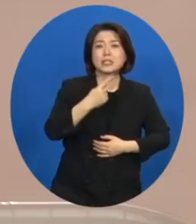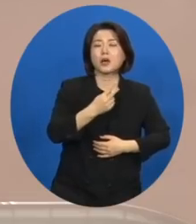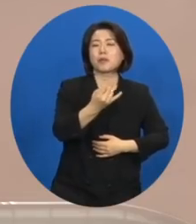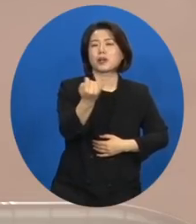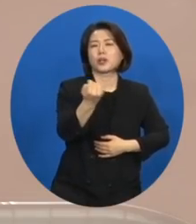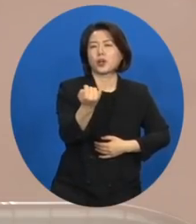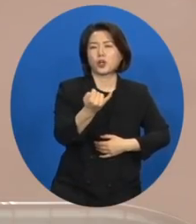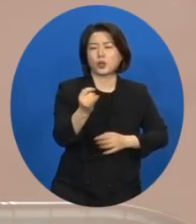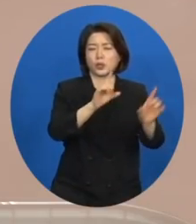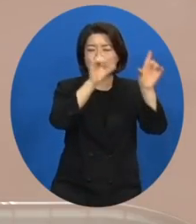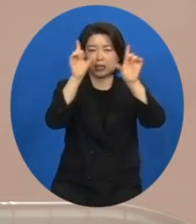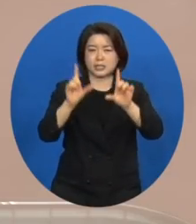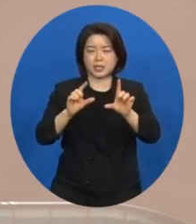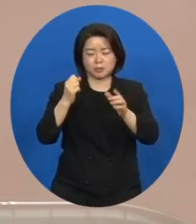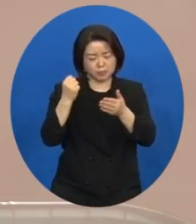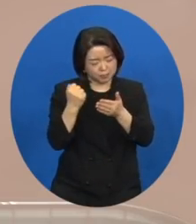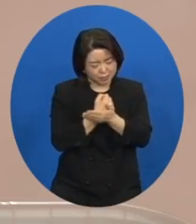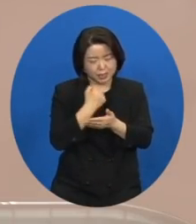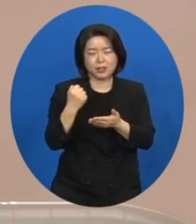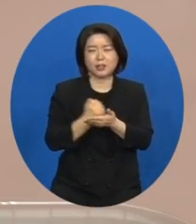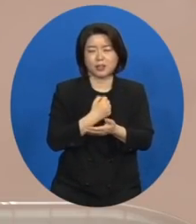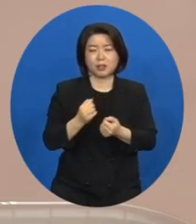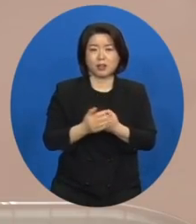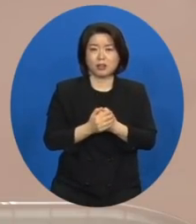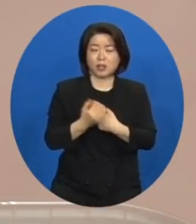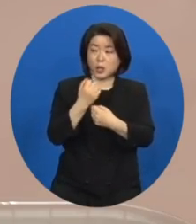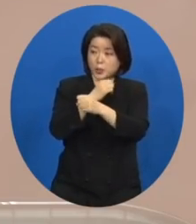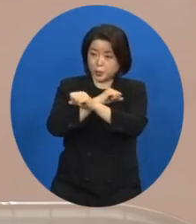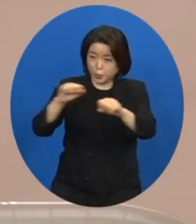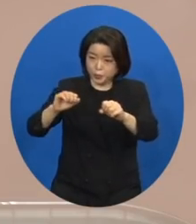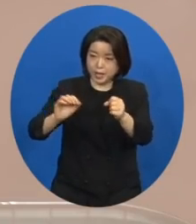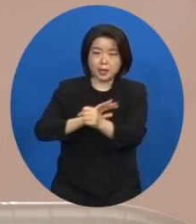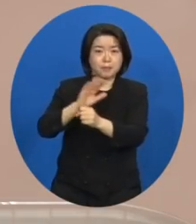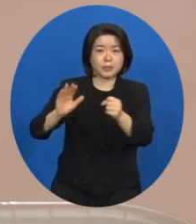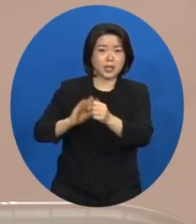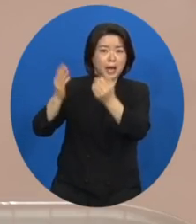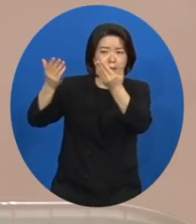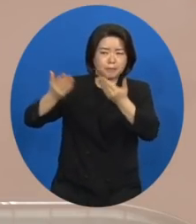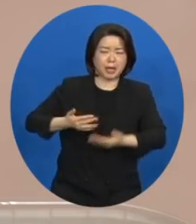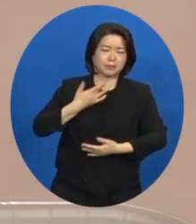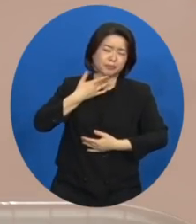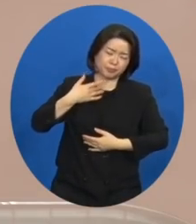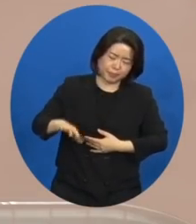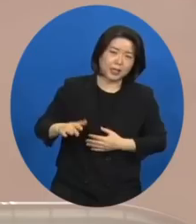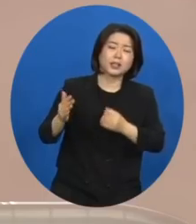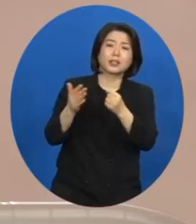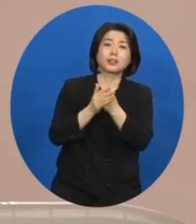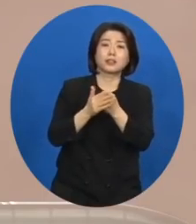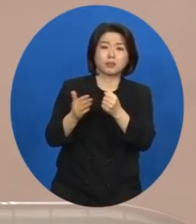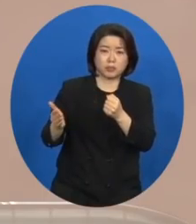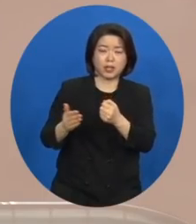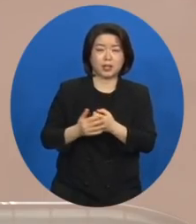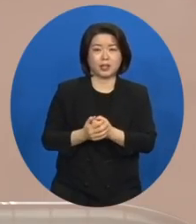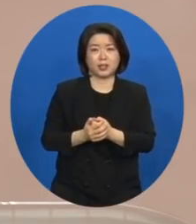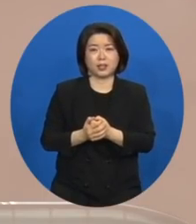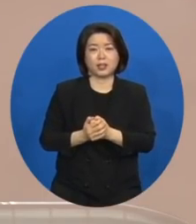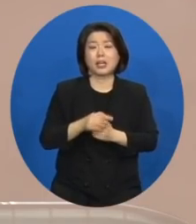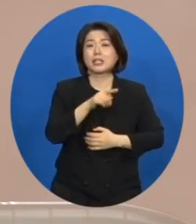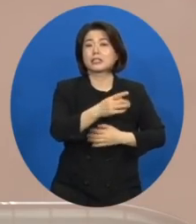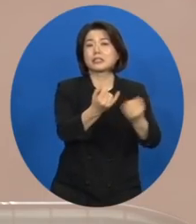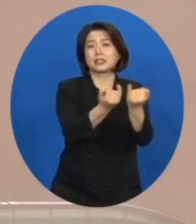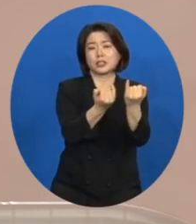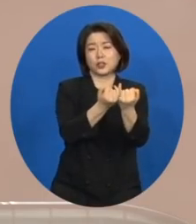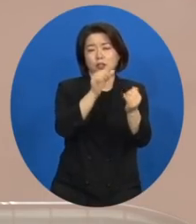안타까운 삶이 에 융 나 팜 과 사랑을 받지 못함으로써 그녀의